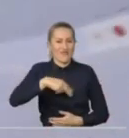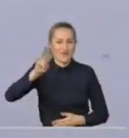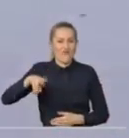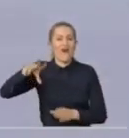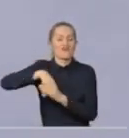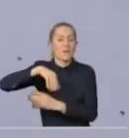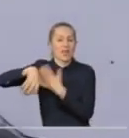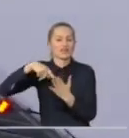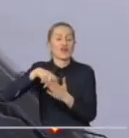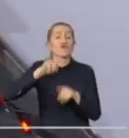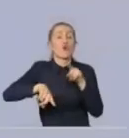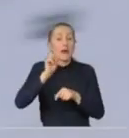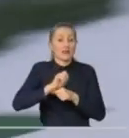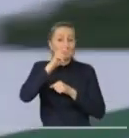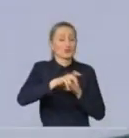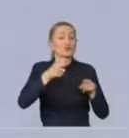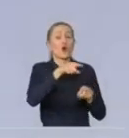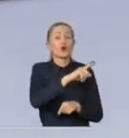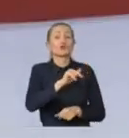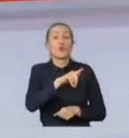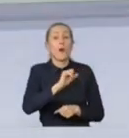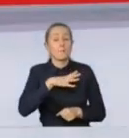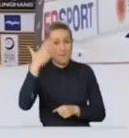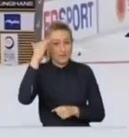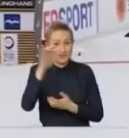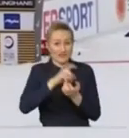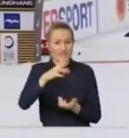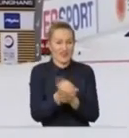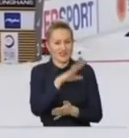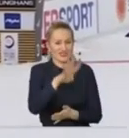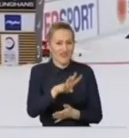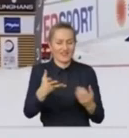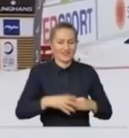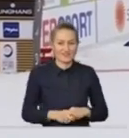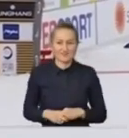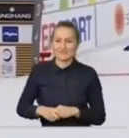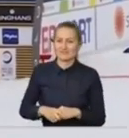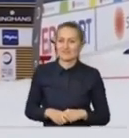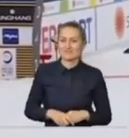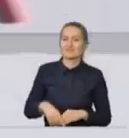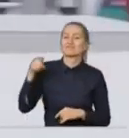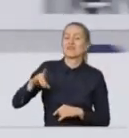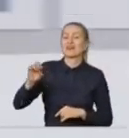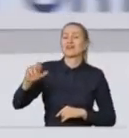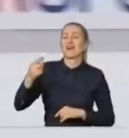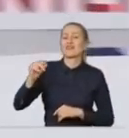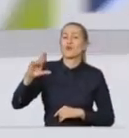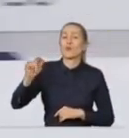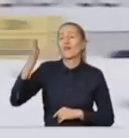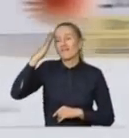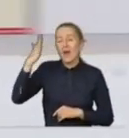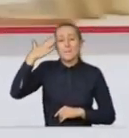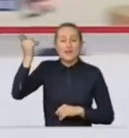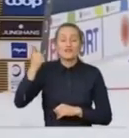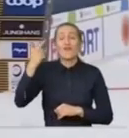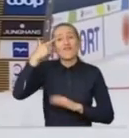normalnej skoczni, czyli w zawodach, w których Piotr Żyła został mistrzem świata, był czwarty. Granerud nie będzie miło wspominał mistrzostw w Oberstdorfie. W